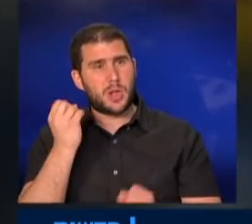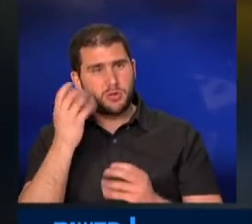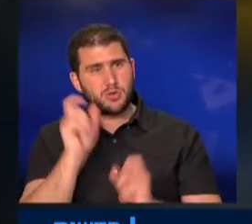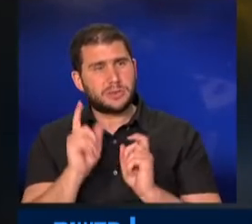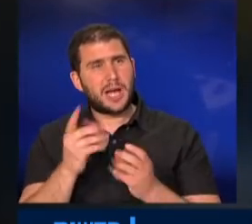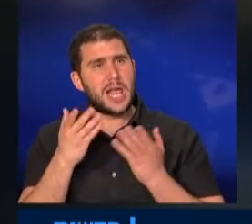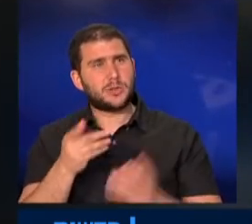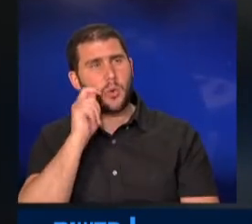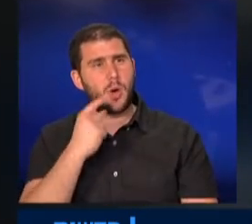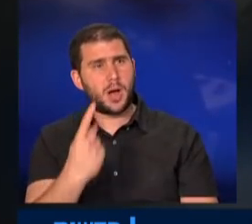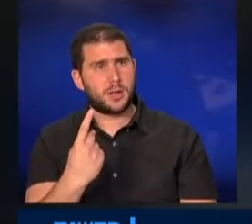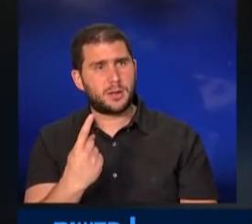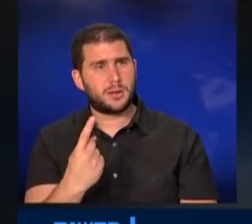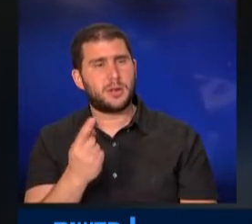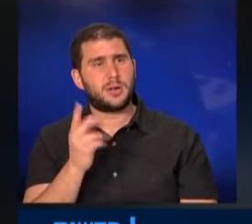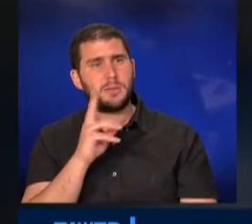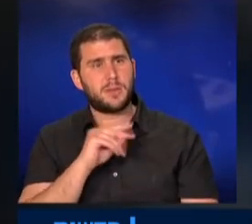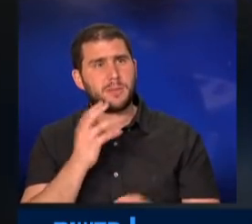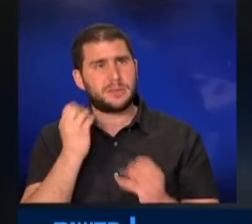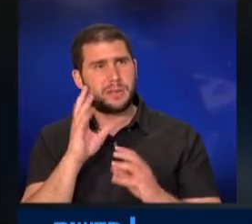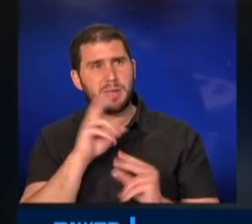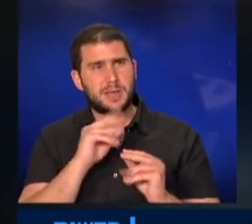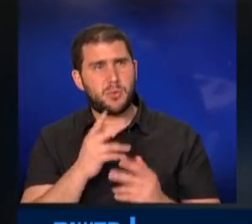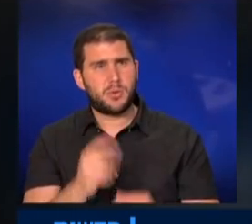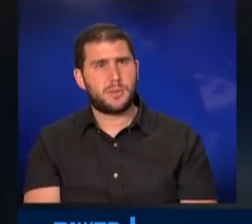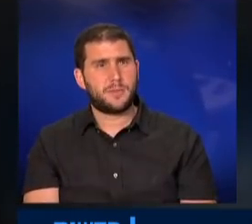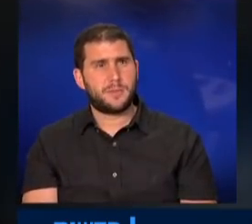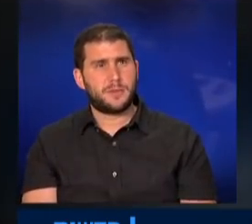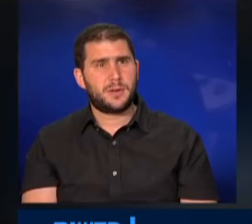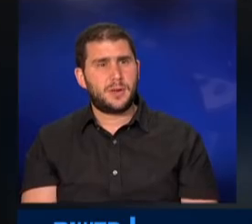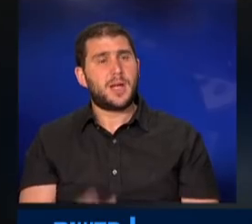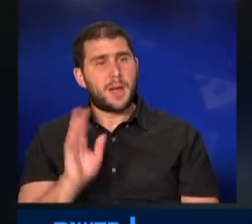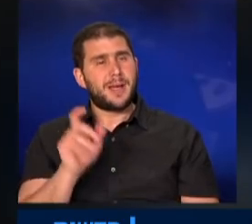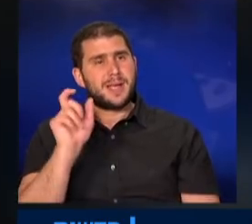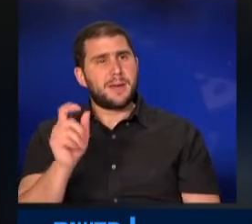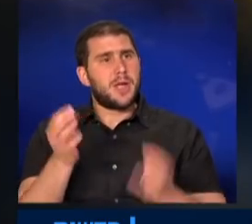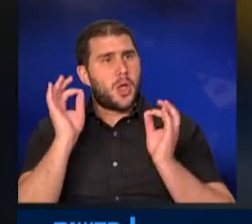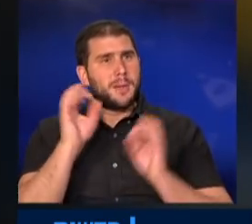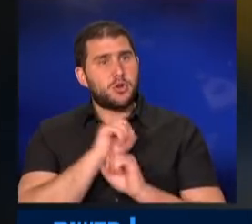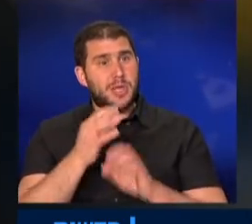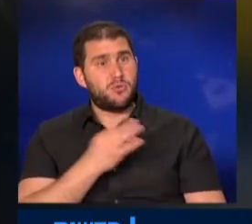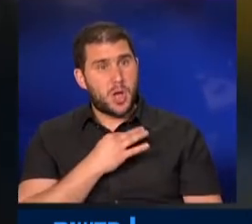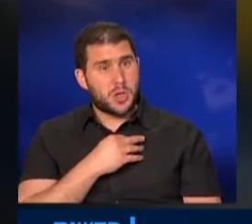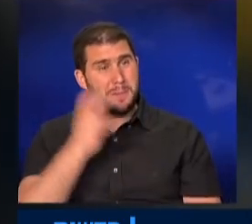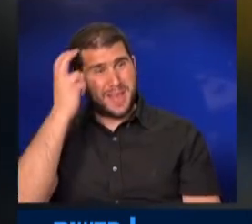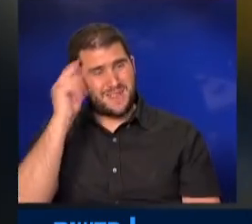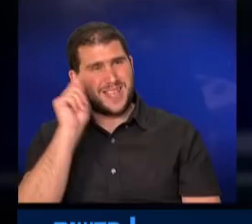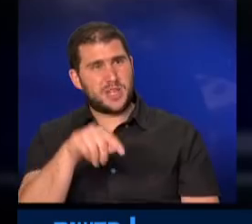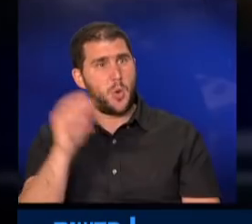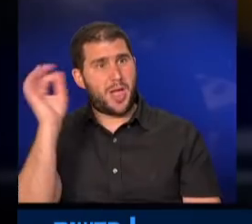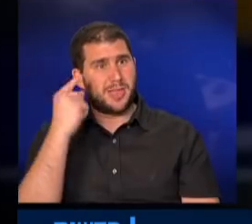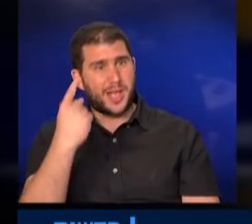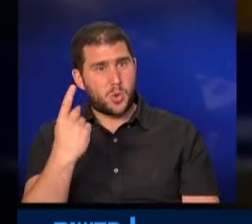נדע פמאגת אוקראיני, ותוקה פיזדיתי, פנימאית? או, זה מעניין. גם קטעים ייחודיים מהשידורים שלנו מקייב הגיעו לטיק